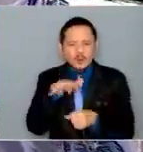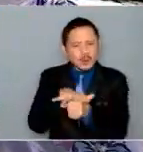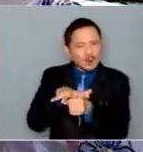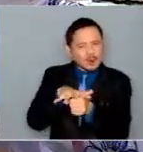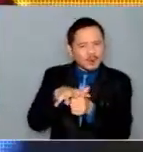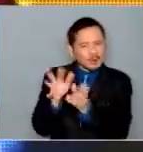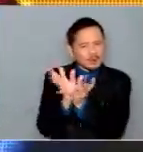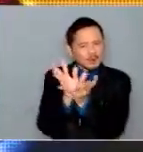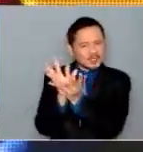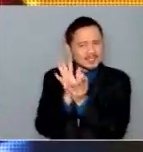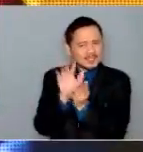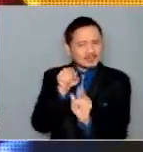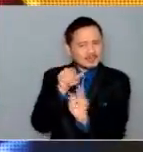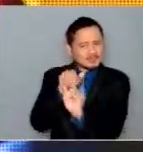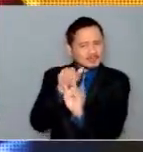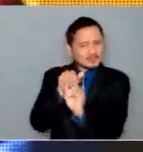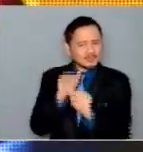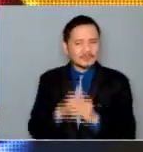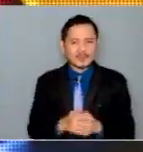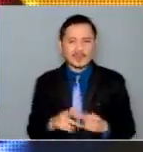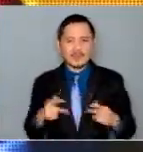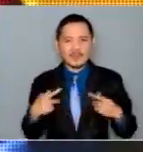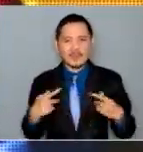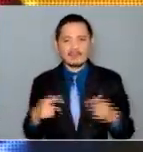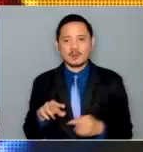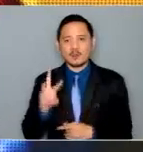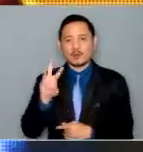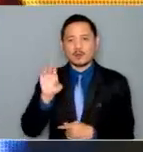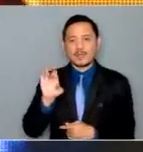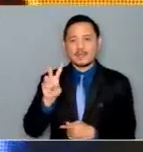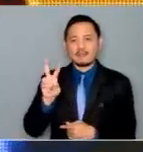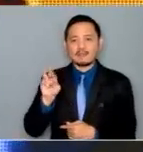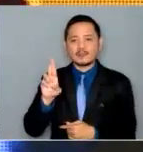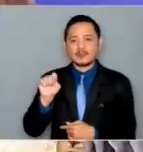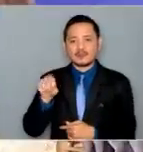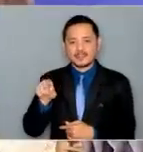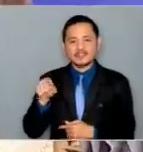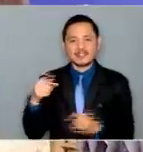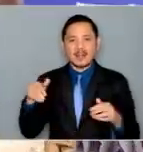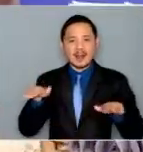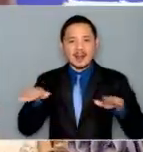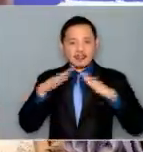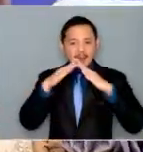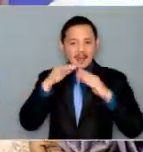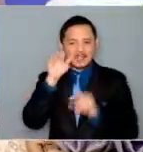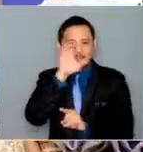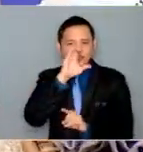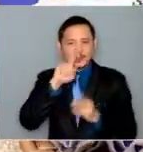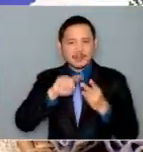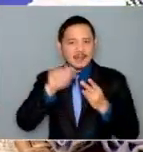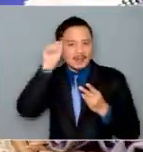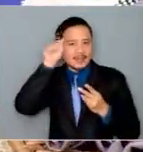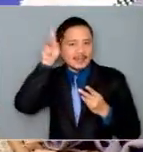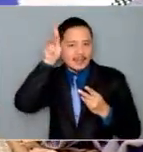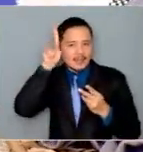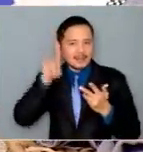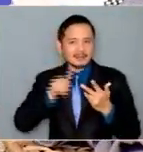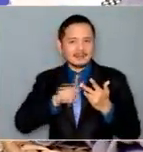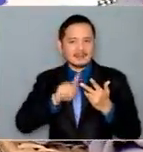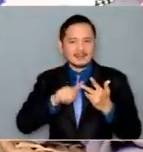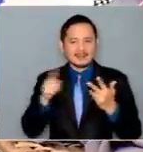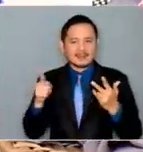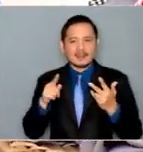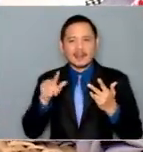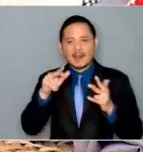communities? Basically, may mga kausap ko akong weavers based in Albay, in Cebu, in Aklan, and sometimes pa sa hometown ka din in